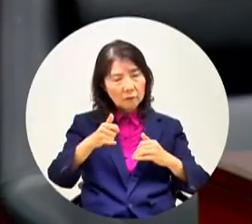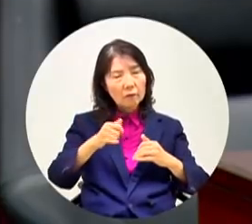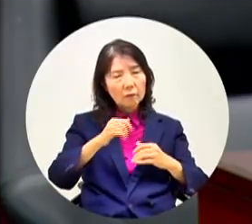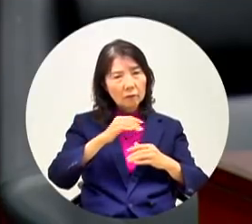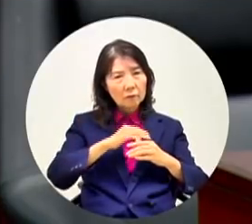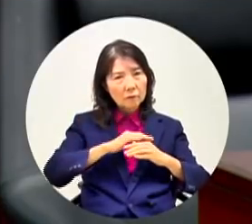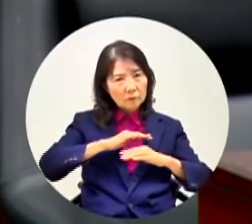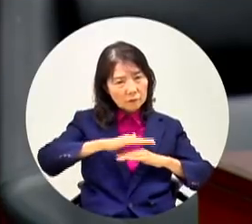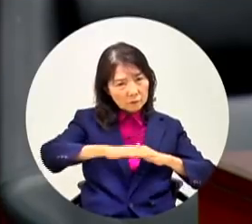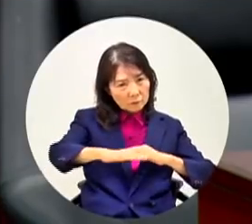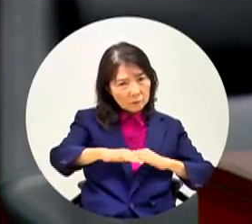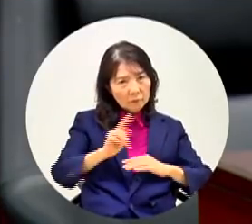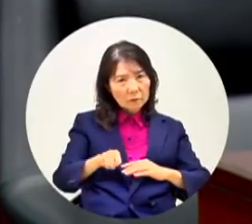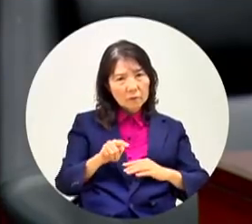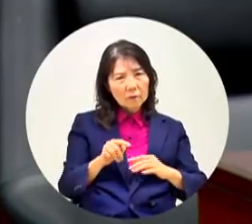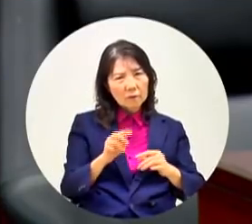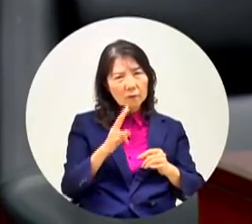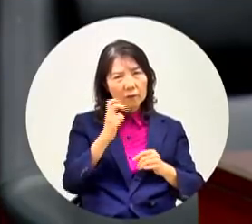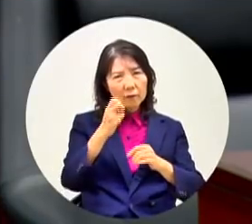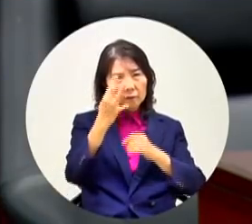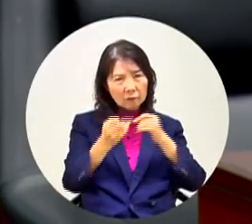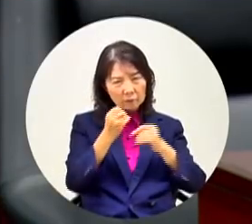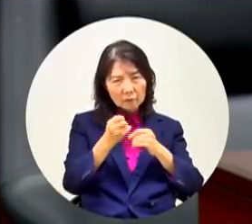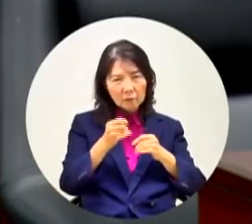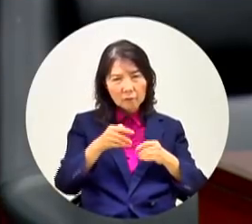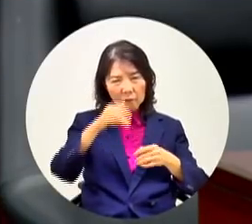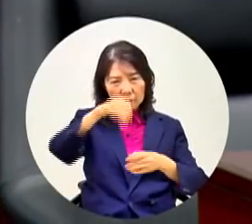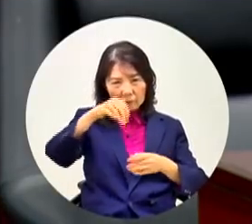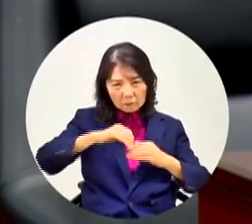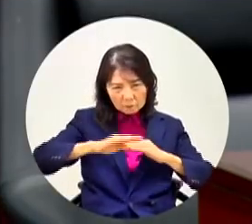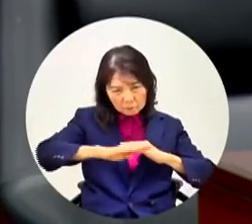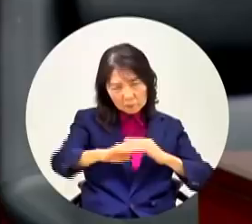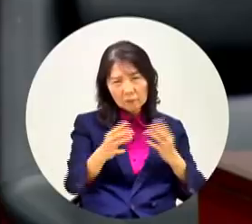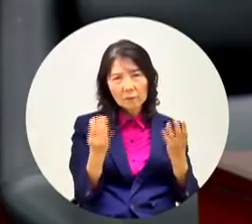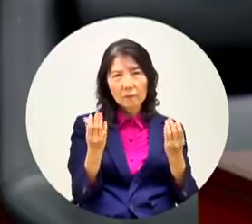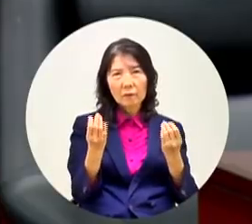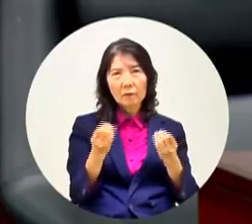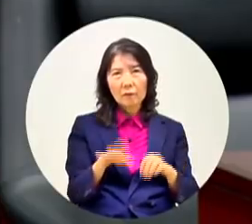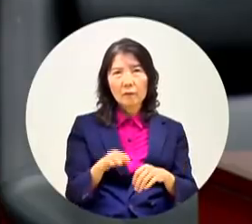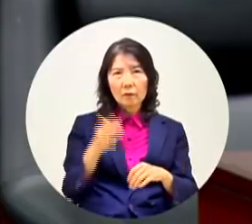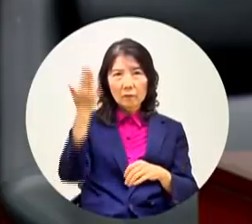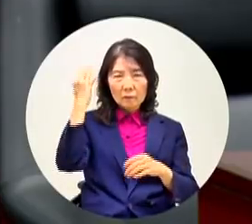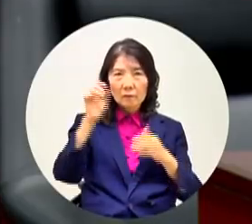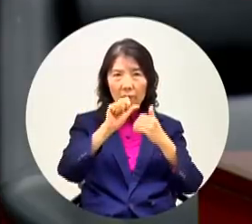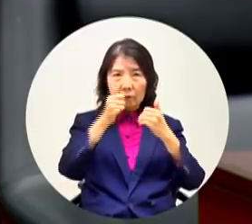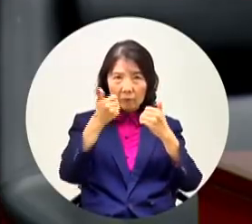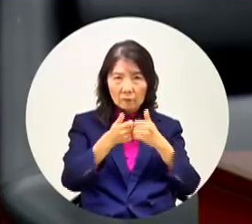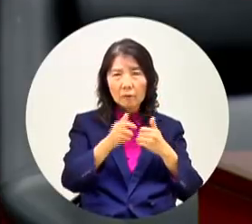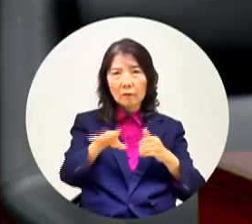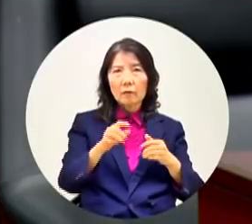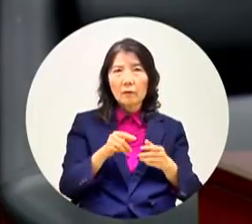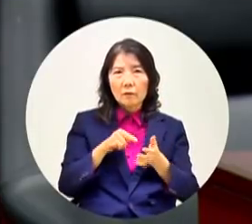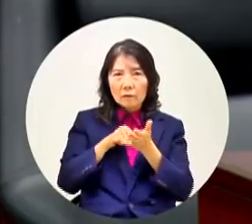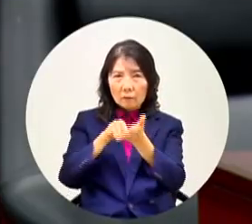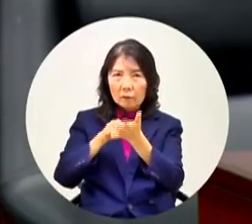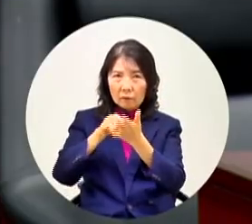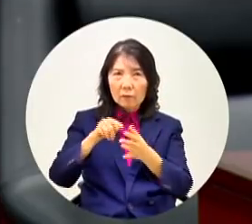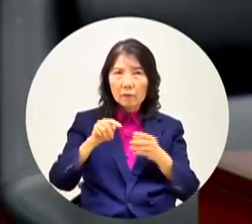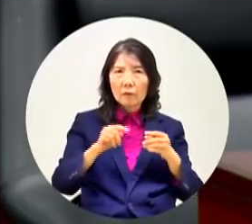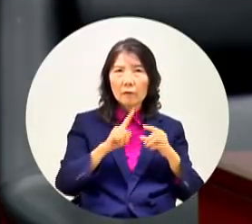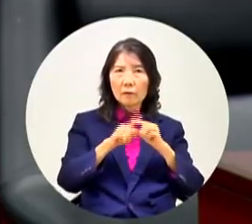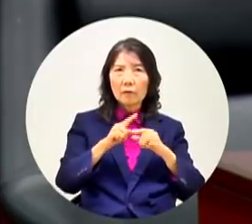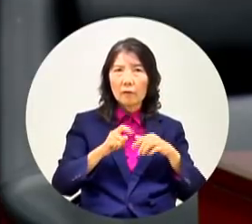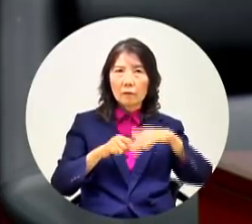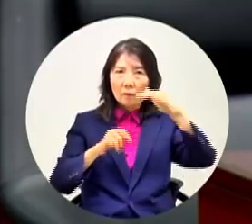但是这拢将近二十几年没有铺铺，但是最起伫咱的议会，我就一直争取我们这个中仑社区